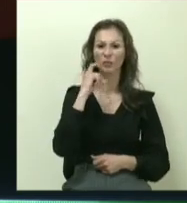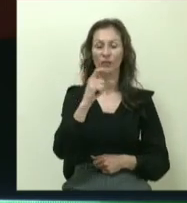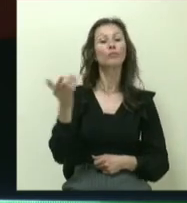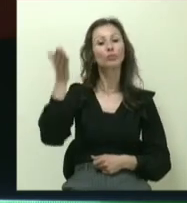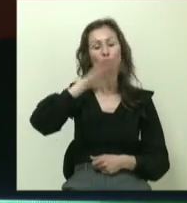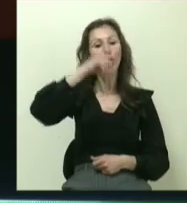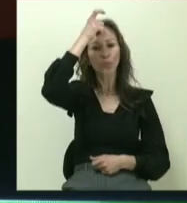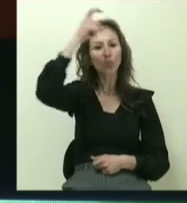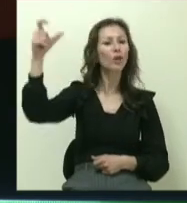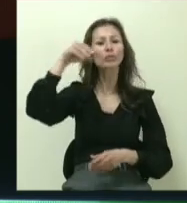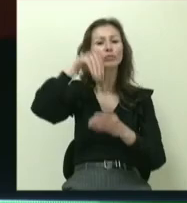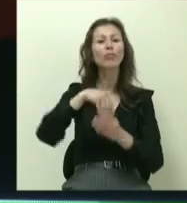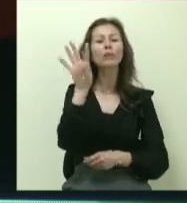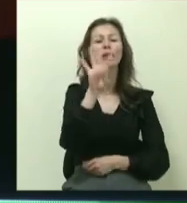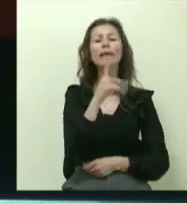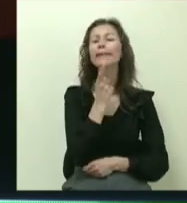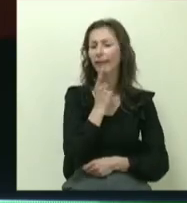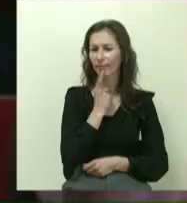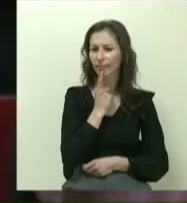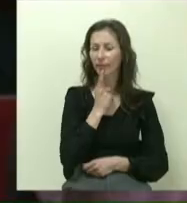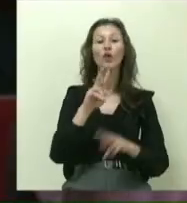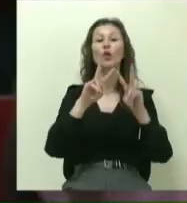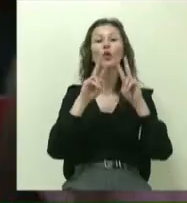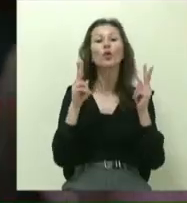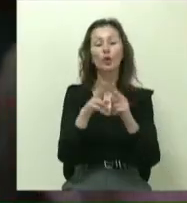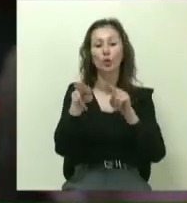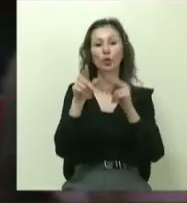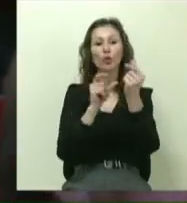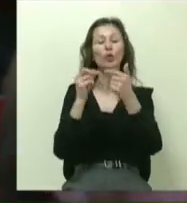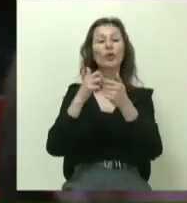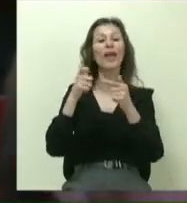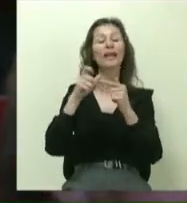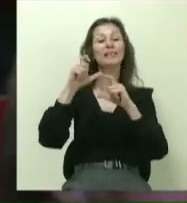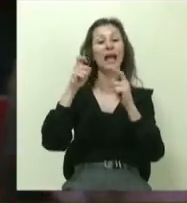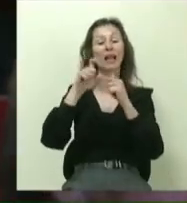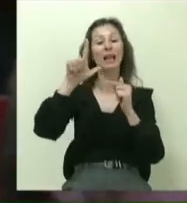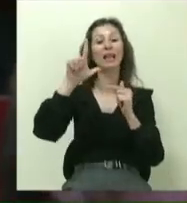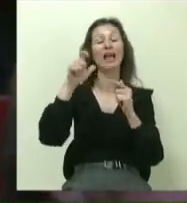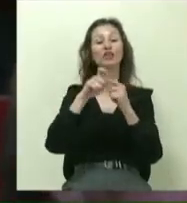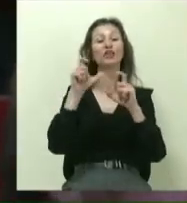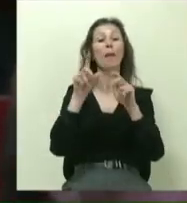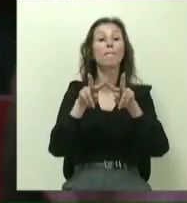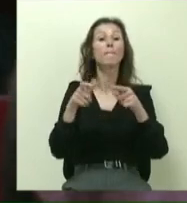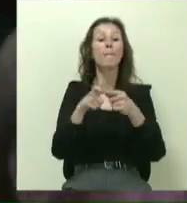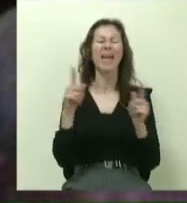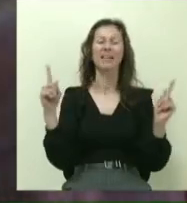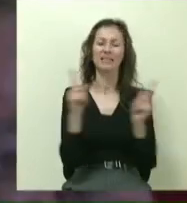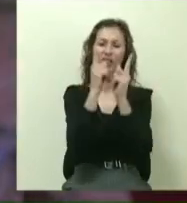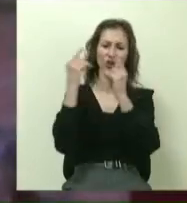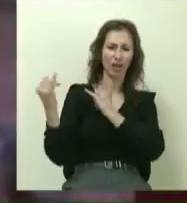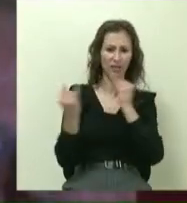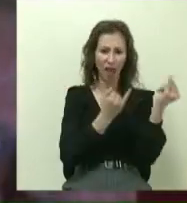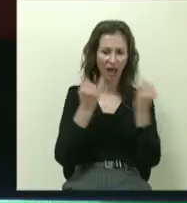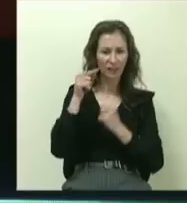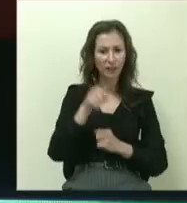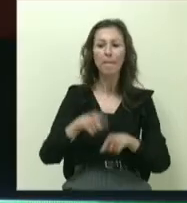Türkiye'nin son 40 yıldaki küreselleşme macerasında gösterdiği performansı kısaca tartışıp